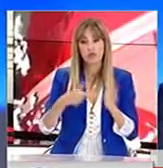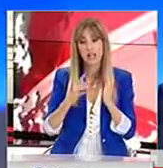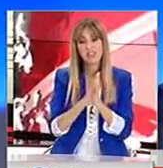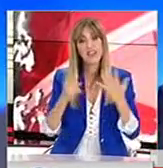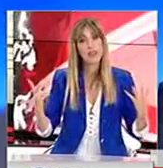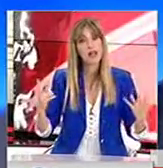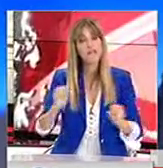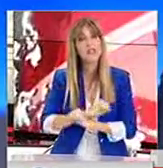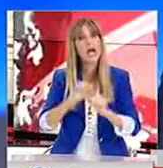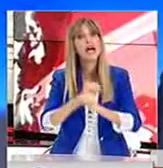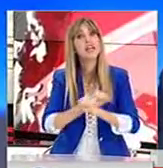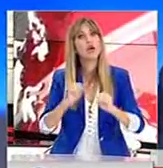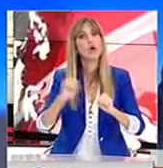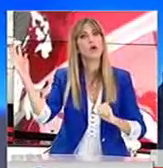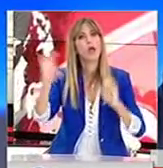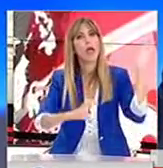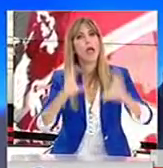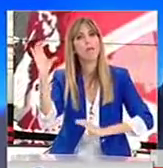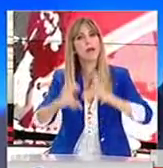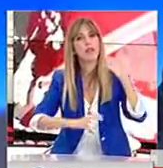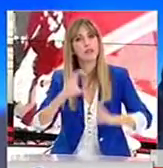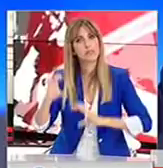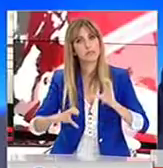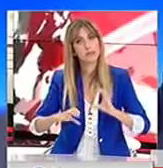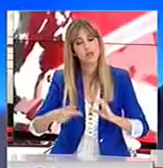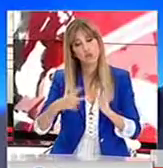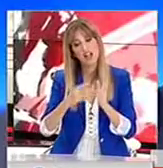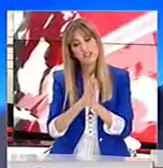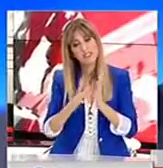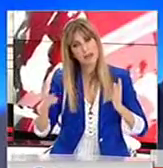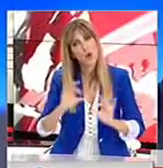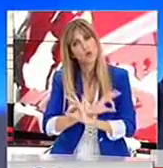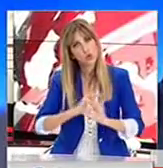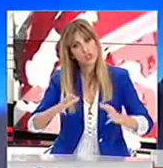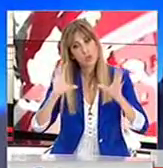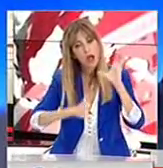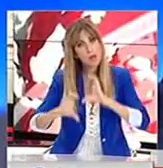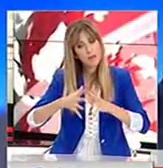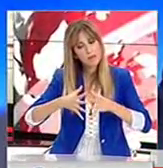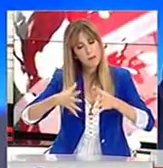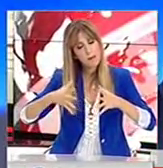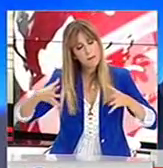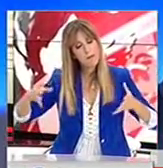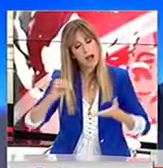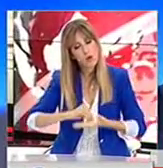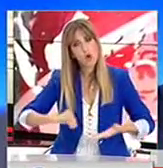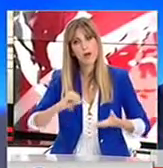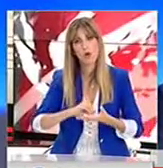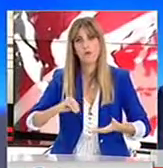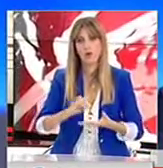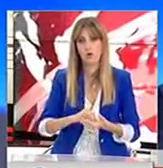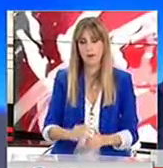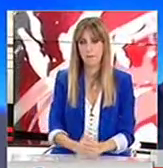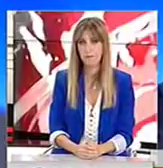και αναμένουμε αυτό να μεγαλώσει ακόμα περισσότερο το 2018 και τα επόμενα χρόνια. Επίσης, μιας και αναφερθήκατε στον ιδιωτικό